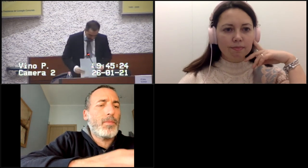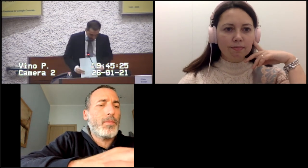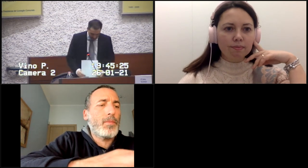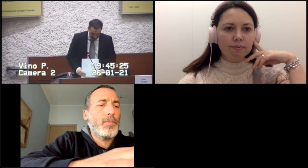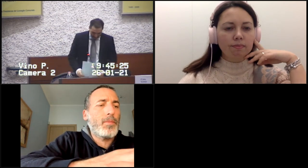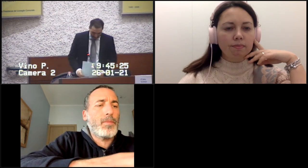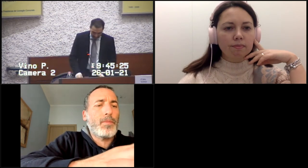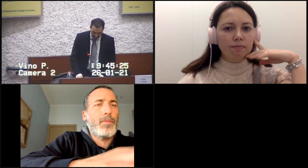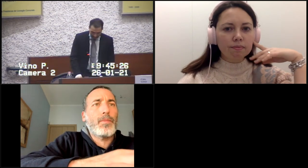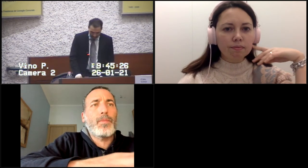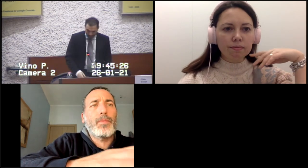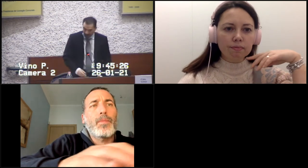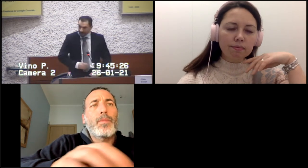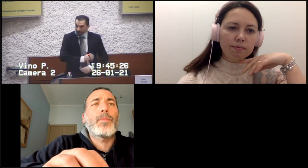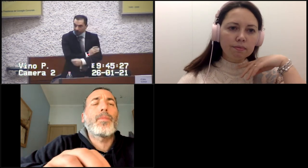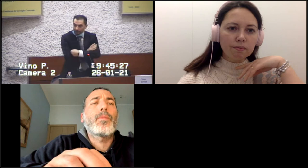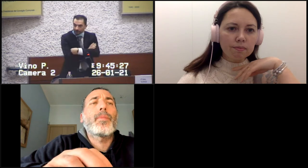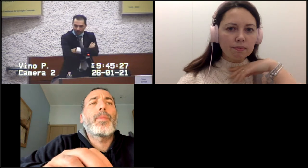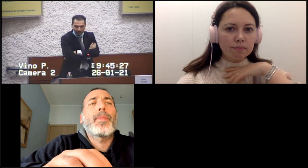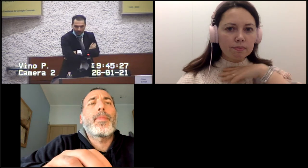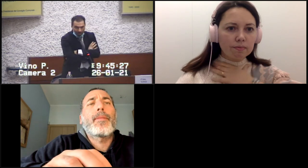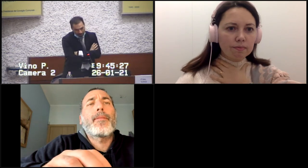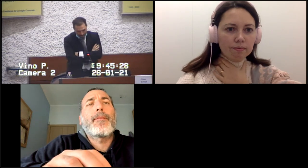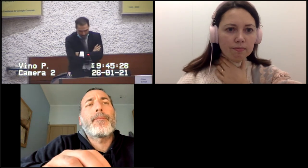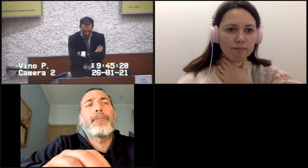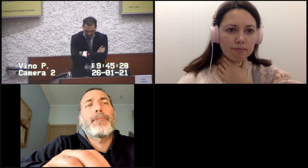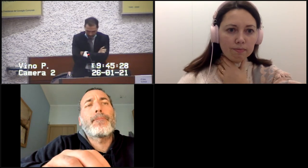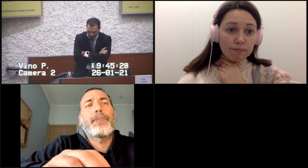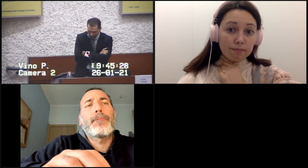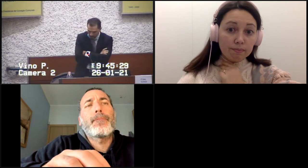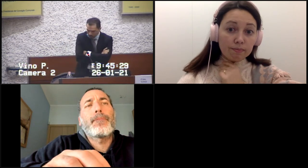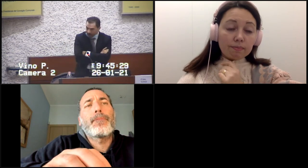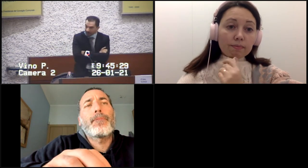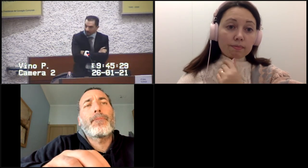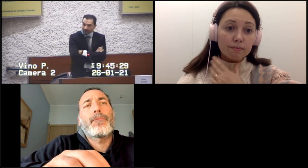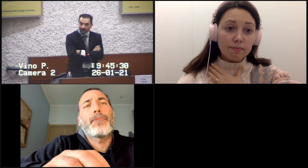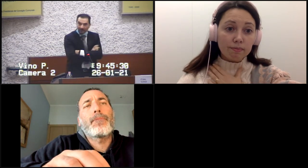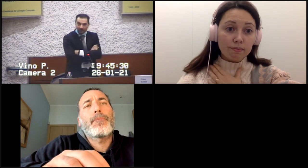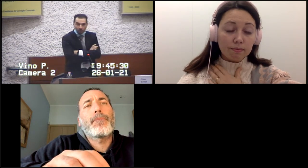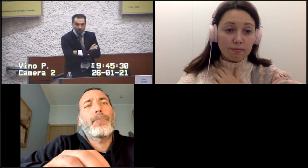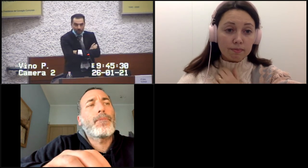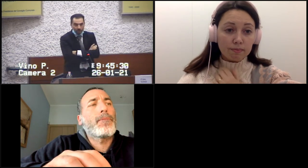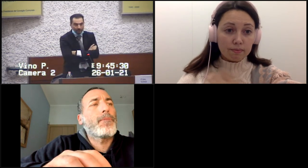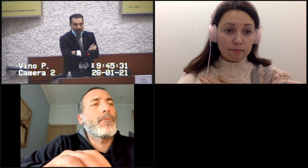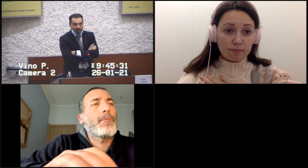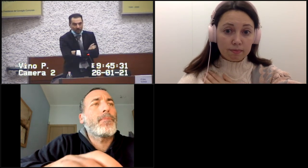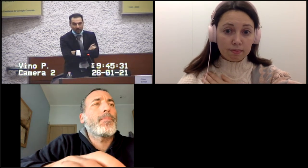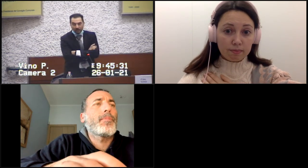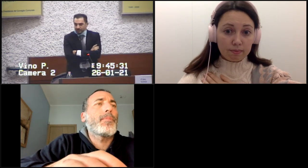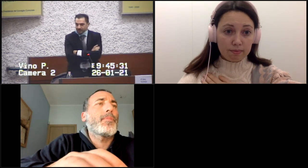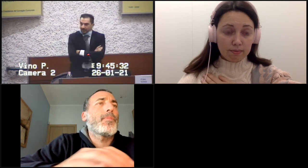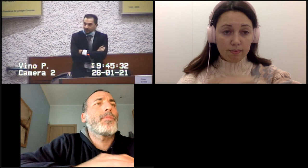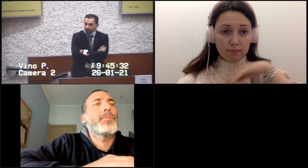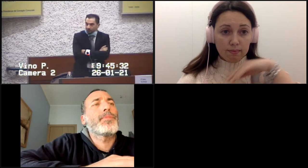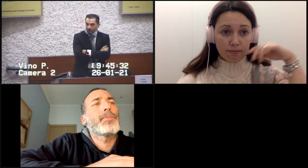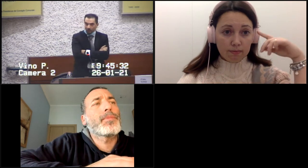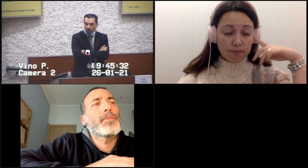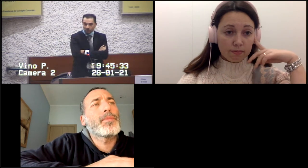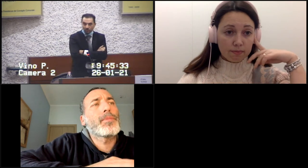perché quello che ha appena detto, oddio, non è proprio così. Detto questo, questa